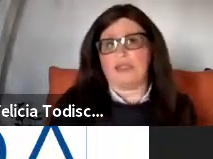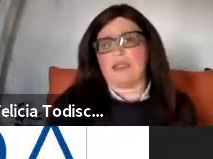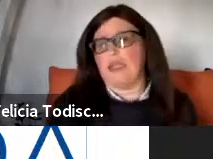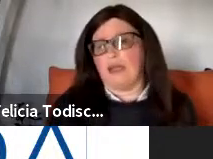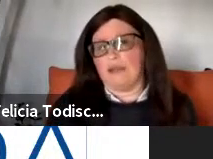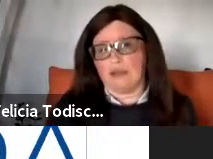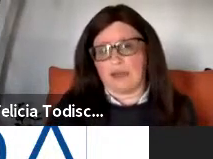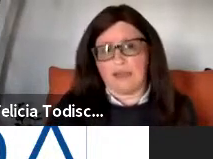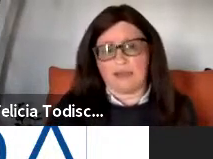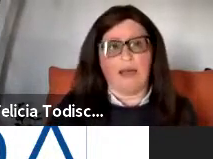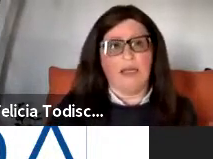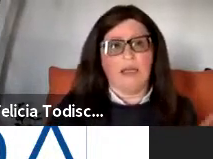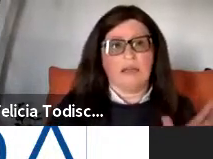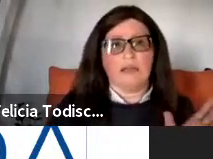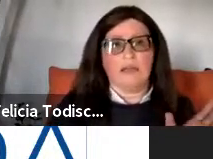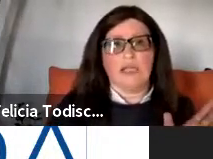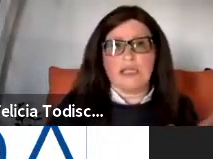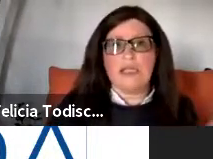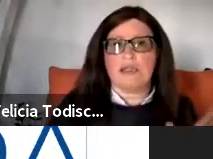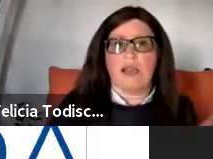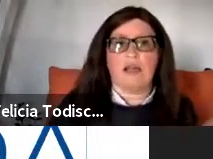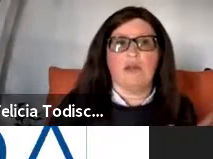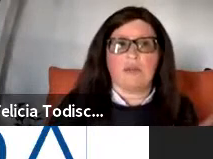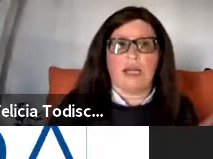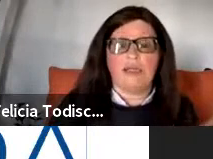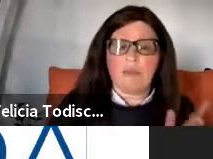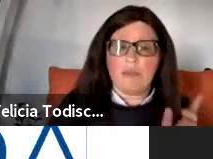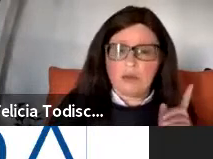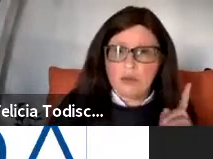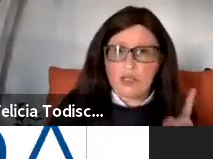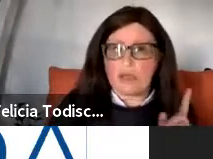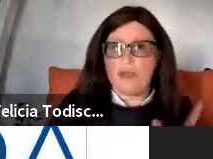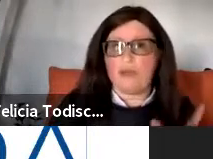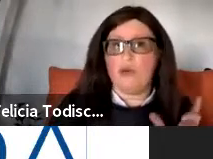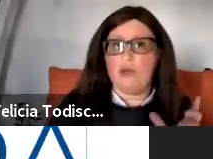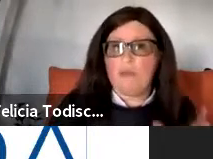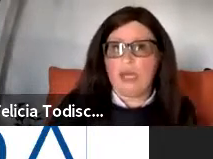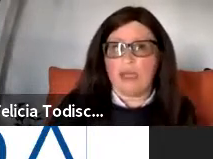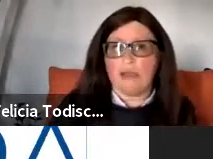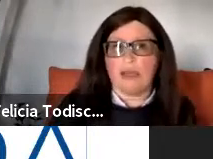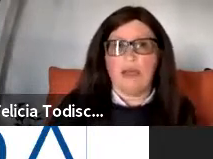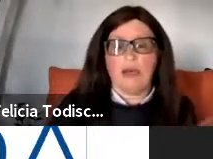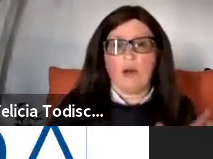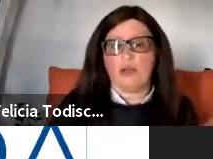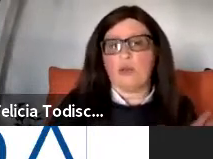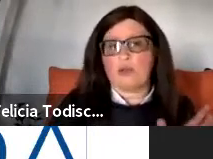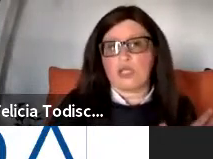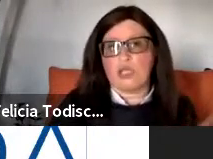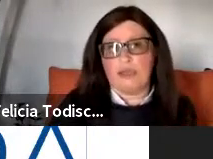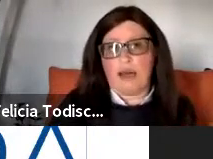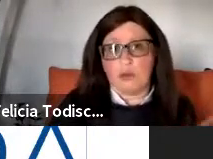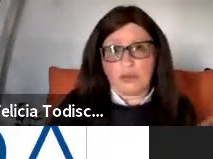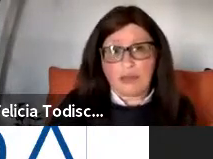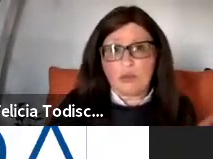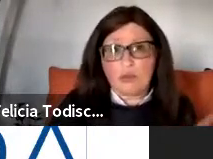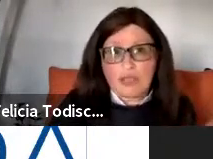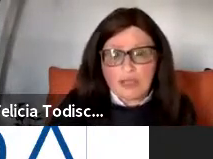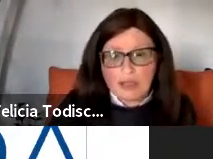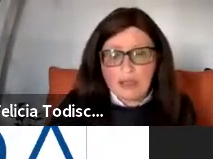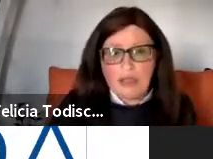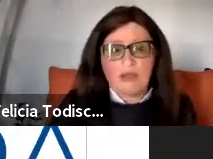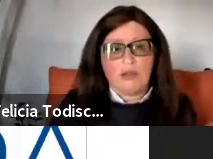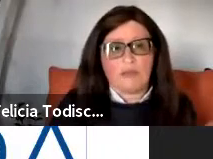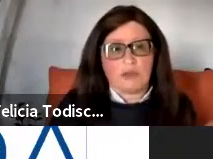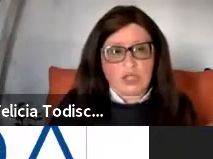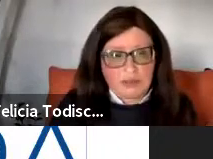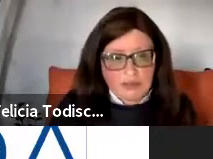vetusto, inesistente in realtà, non esiste la normalità, però noi ce l'abbiamo in mente quando progettiamo, tanto